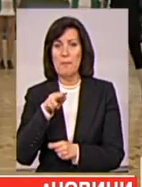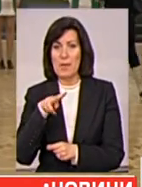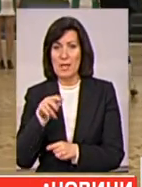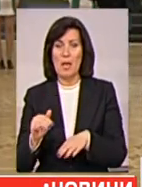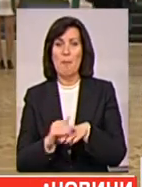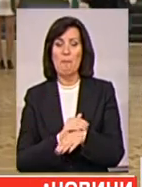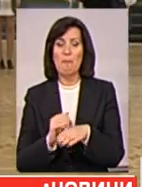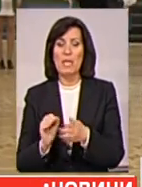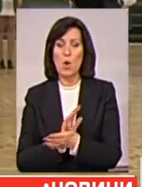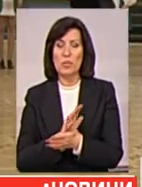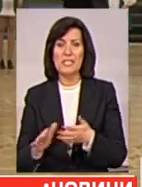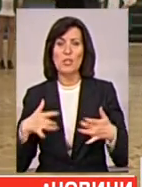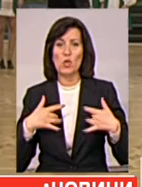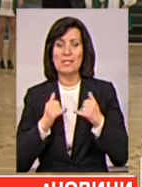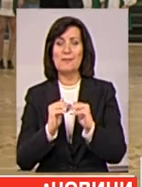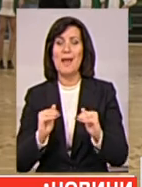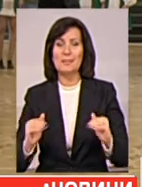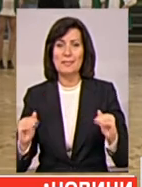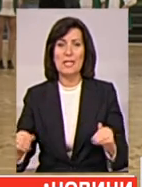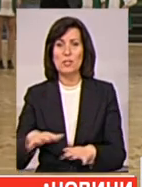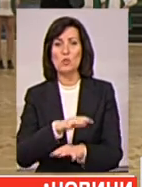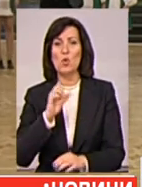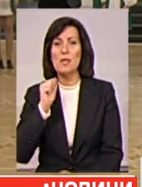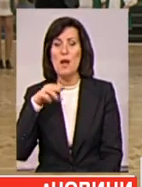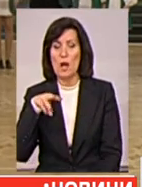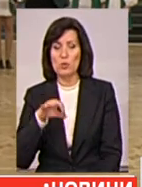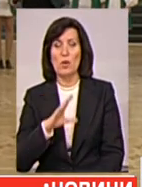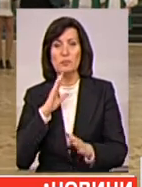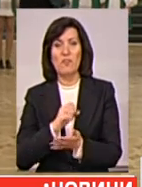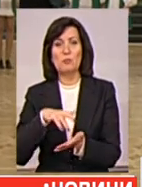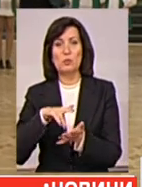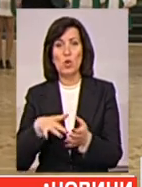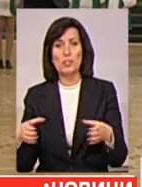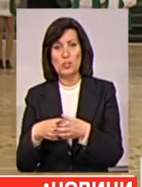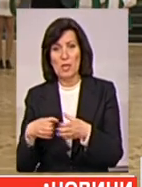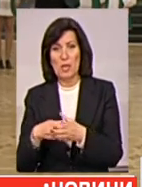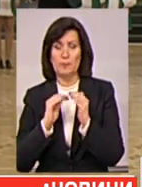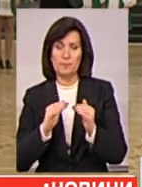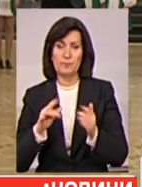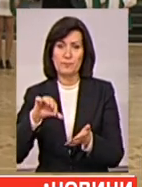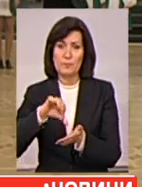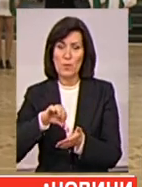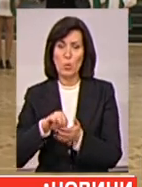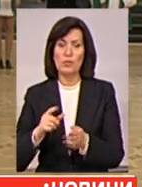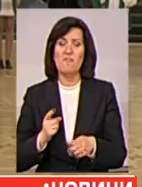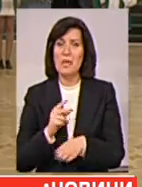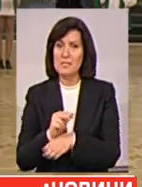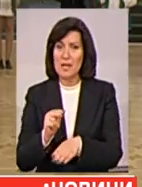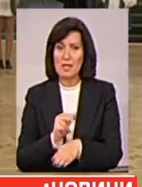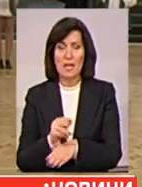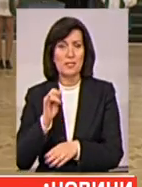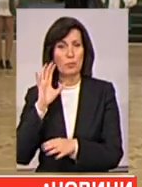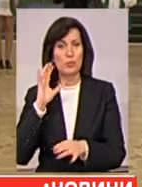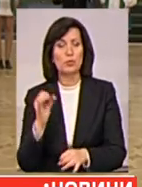для дітей із зони АТО. Для них співатимуть столичні колективи, а також дітки братимуть участь у майстер-класах і